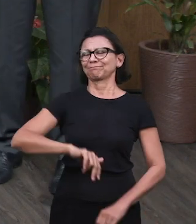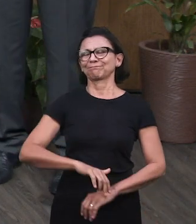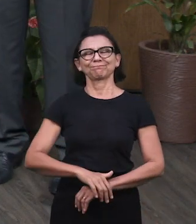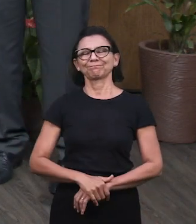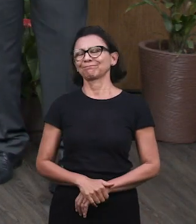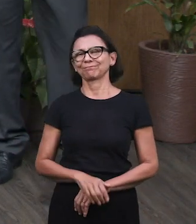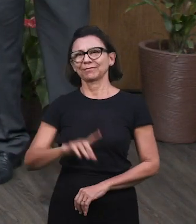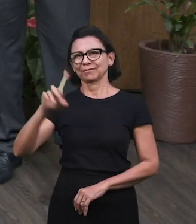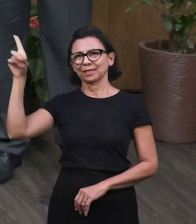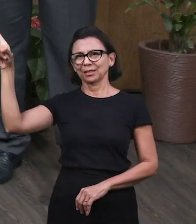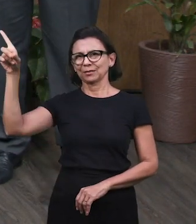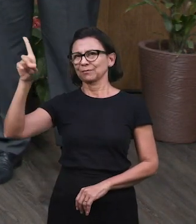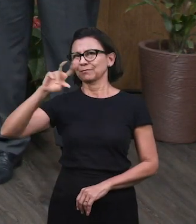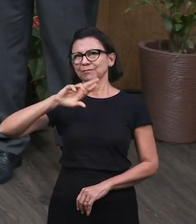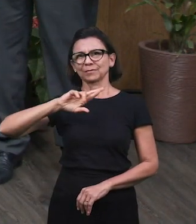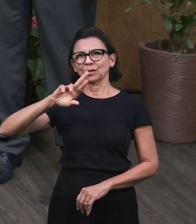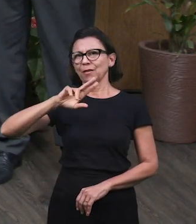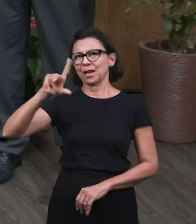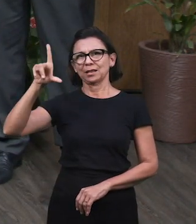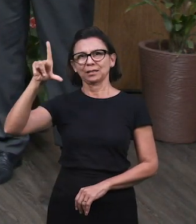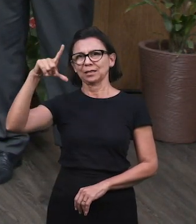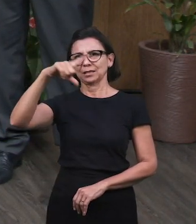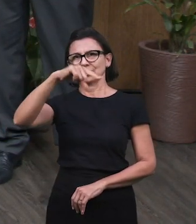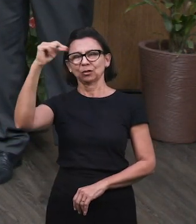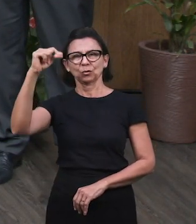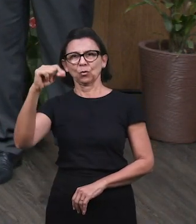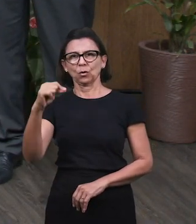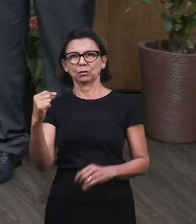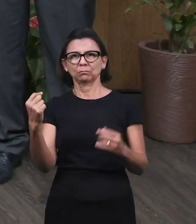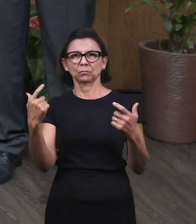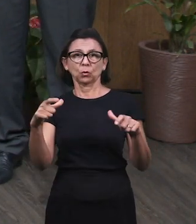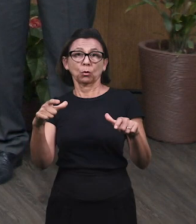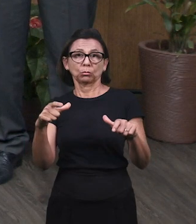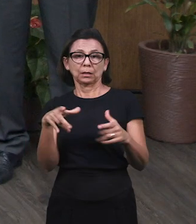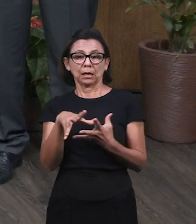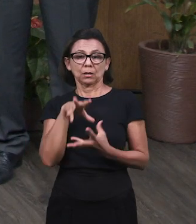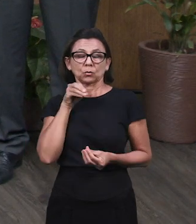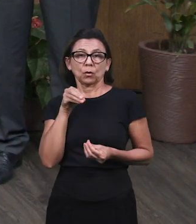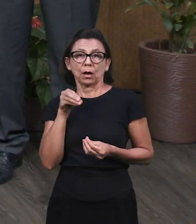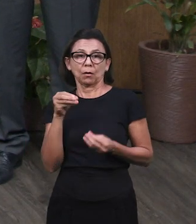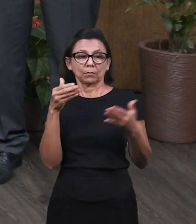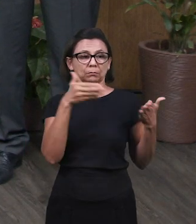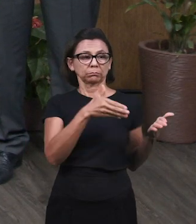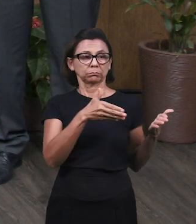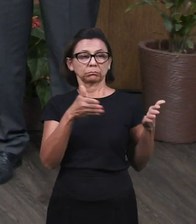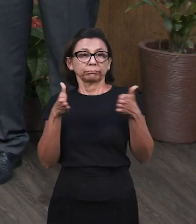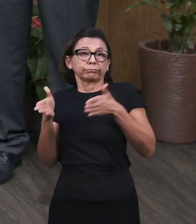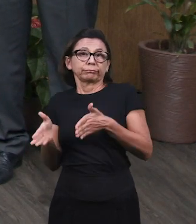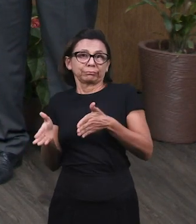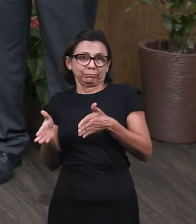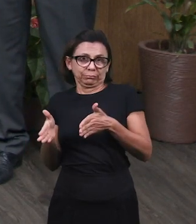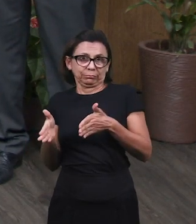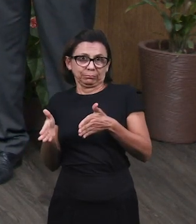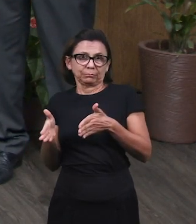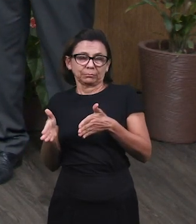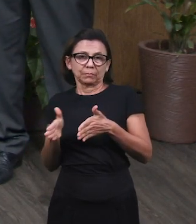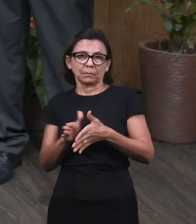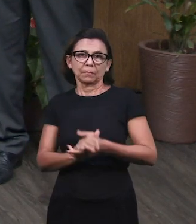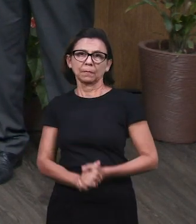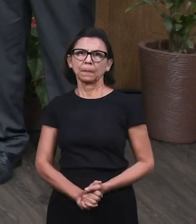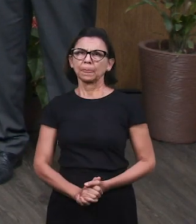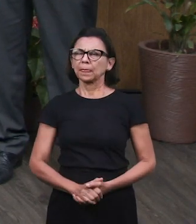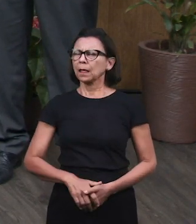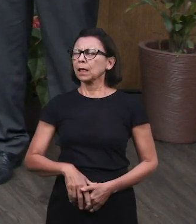enseigne et affirme que celui qui va choisir le destin de votre